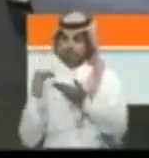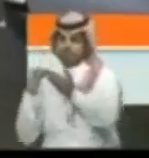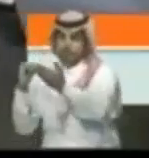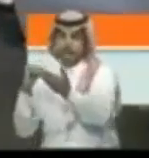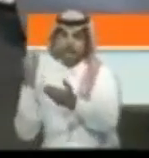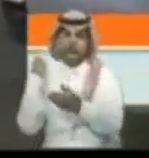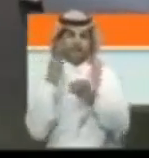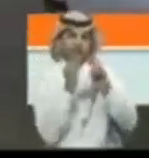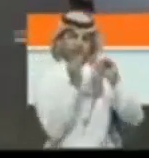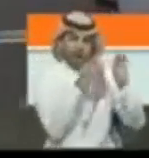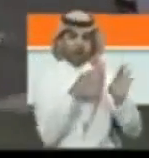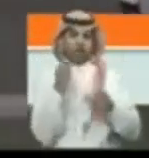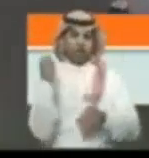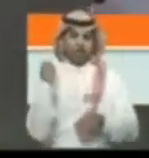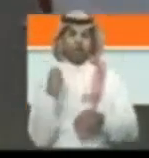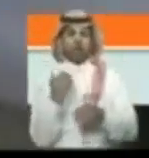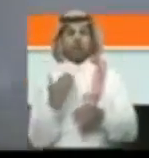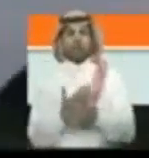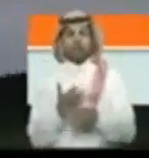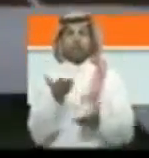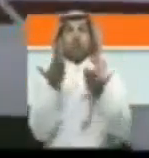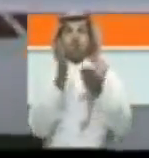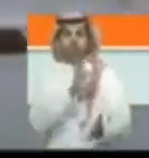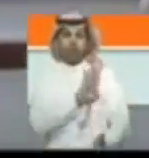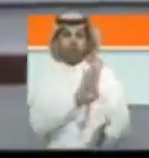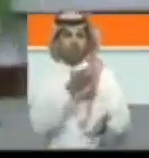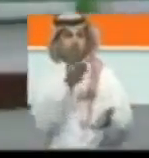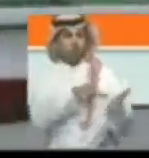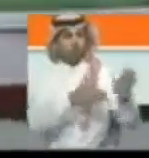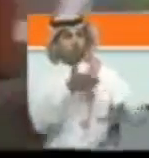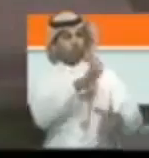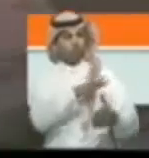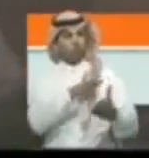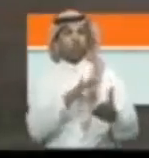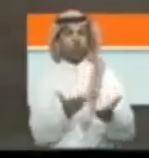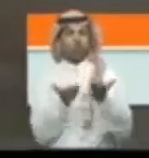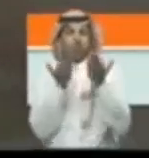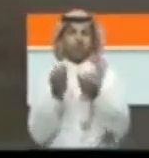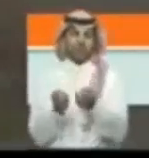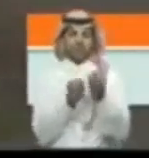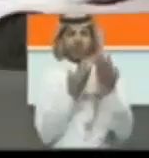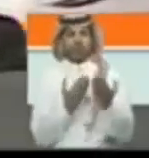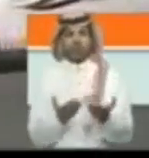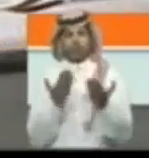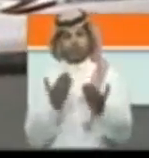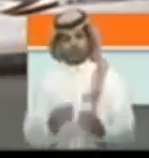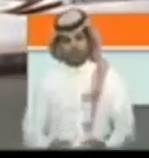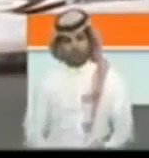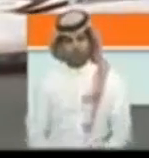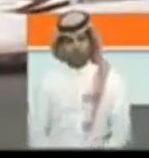ودعوة محتاج تستجاب. رحم الله شهداءنا الأبطال وأسكنهم فسيح جناته.